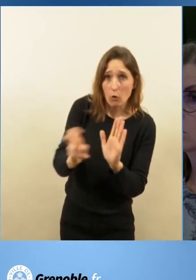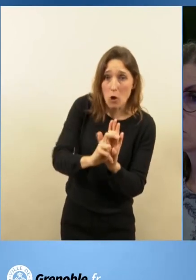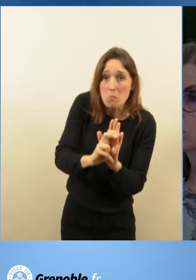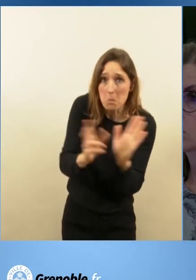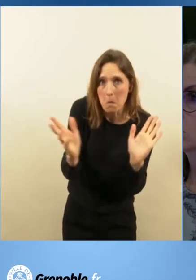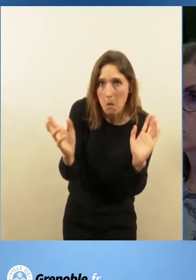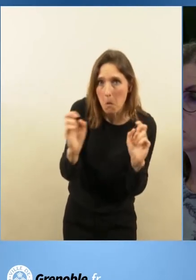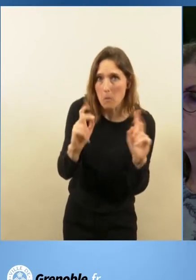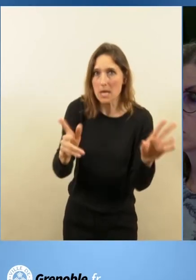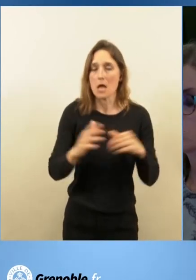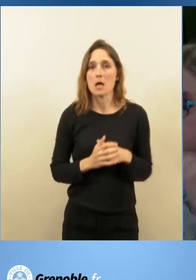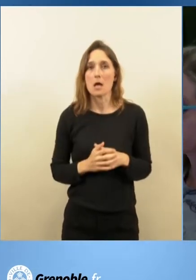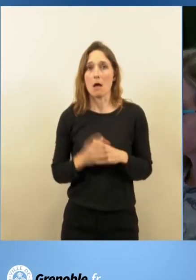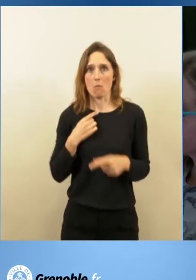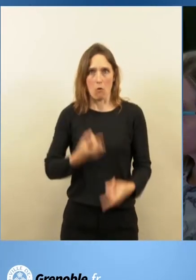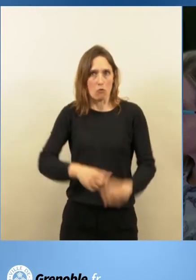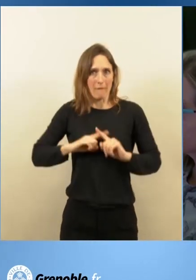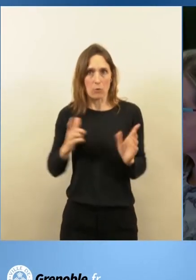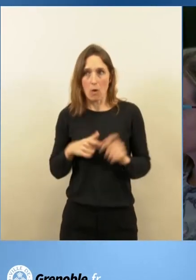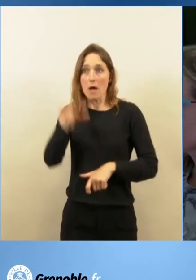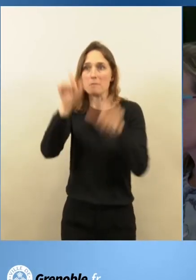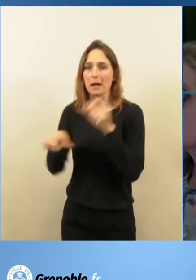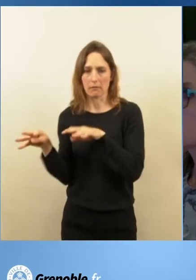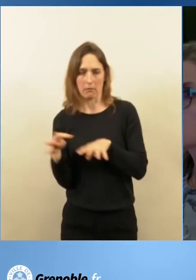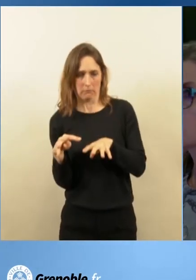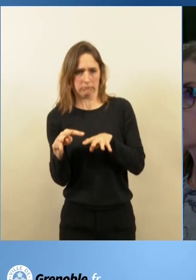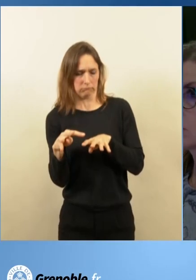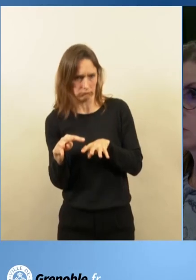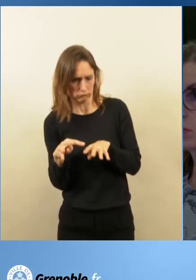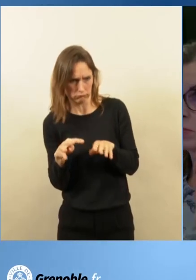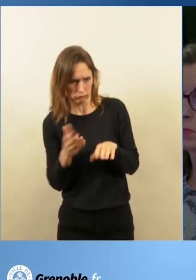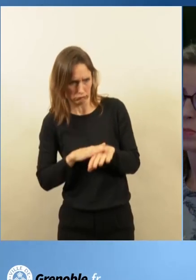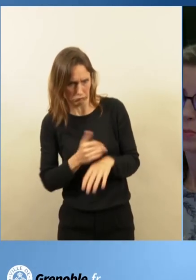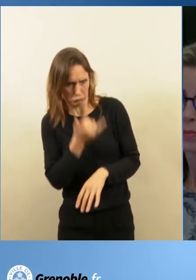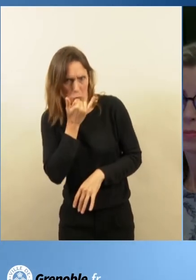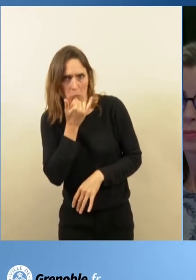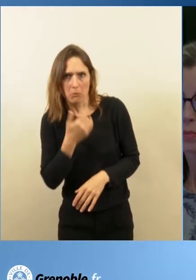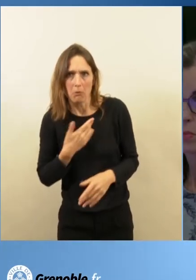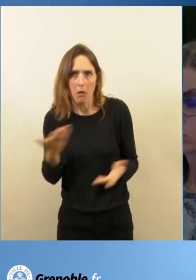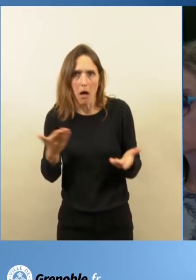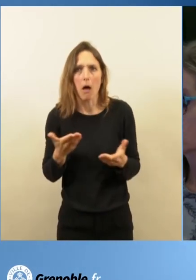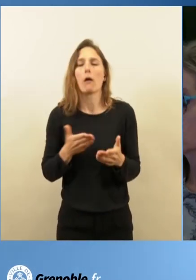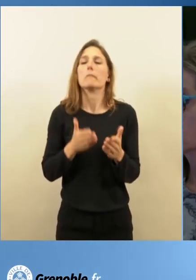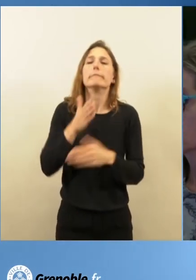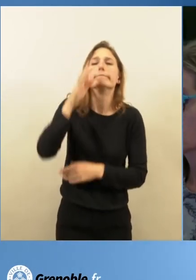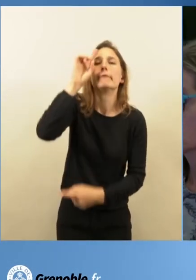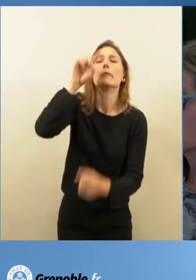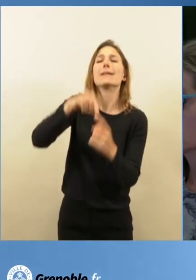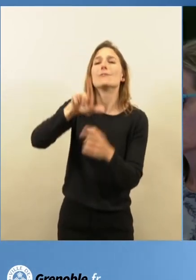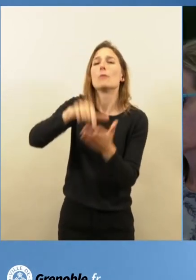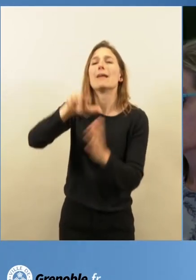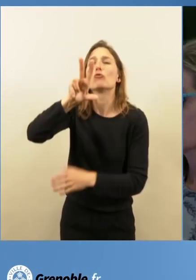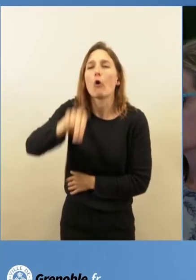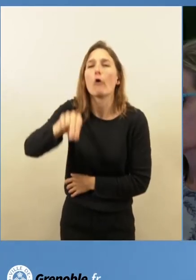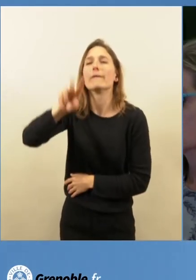croit le rapport je suis convaincu qu'ils seront trompés par ces orientations de 2030 2040 2050